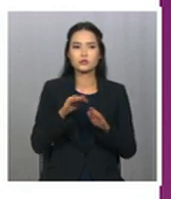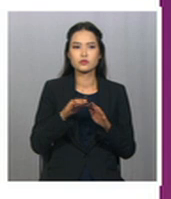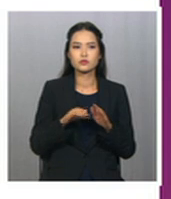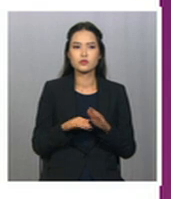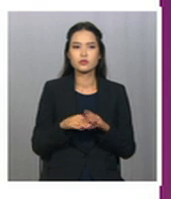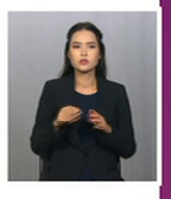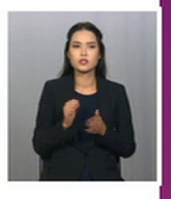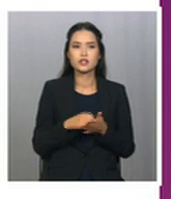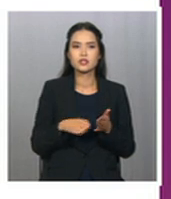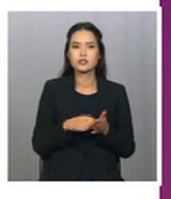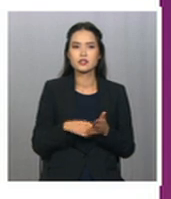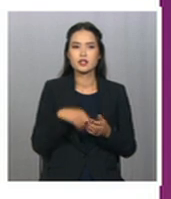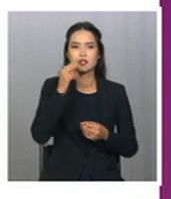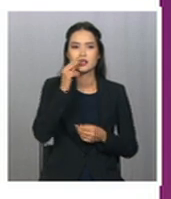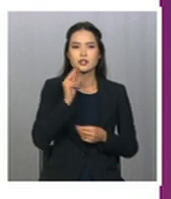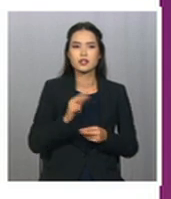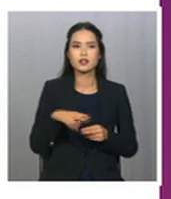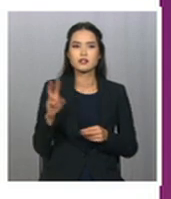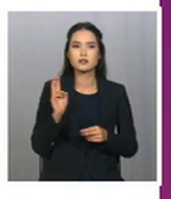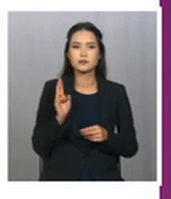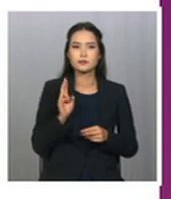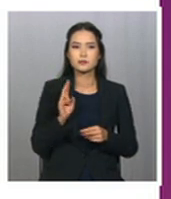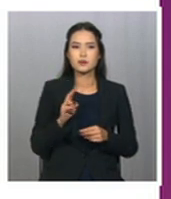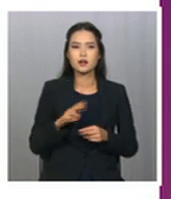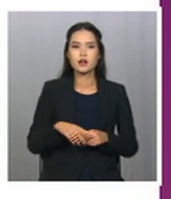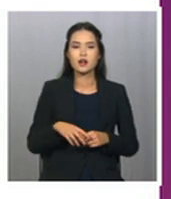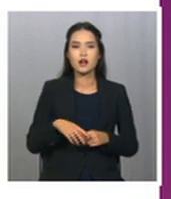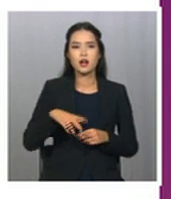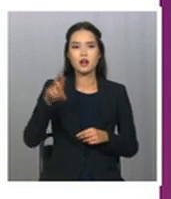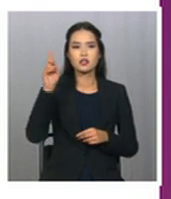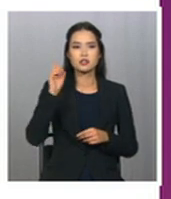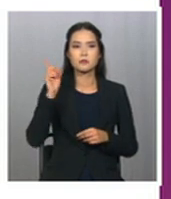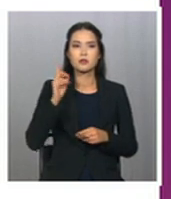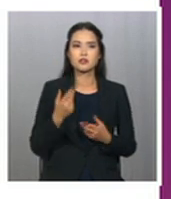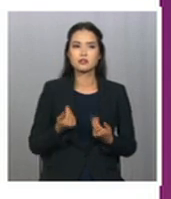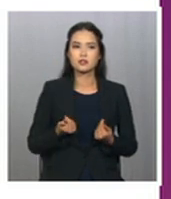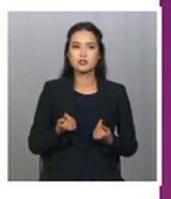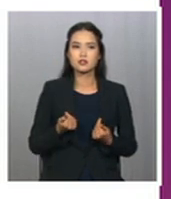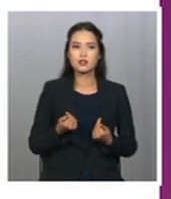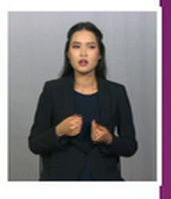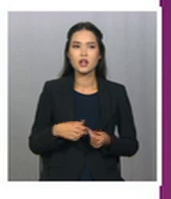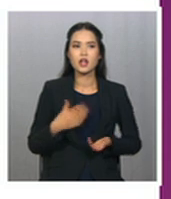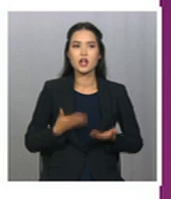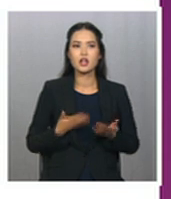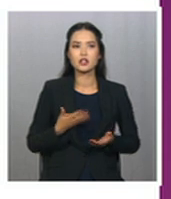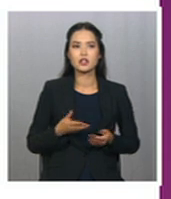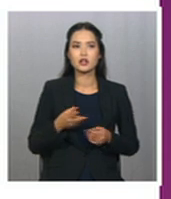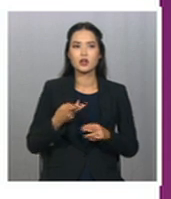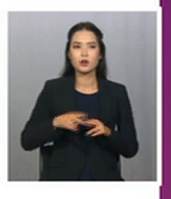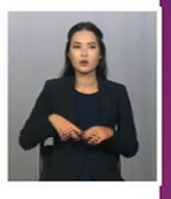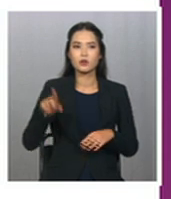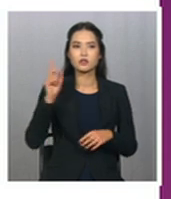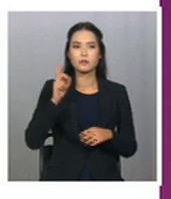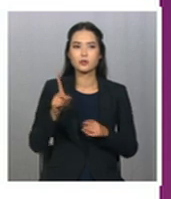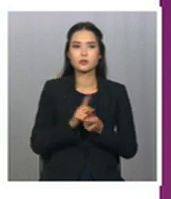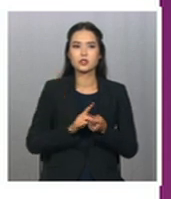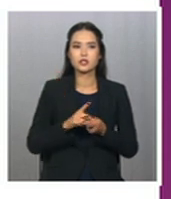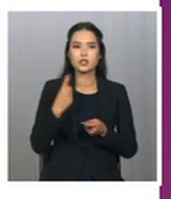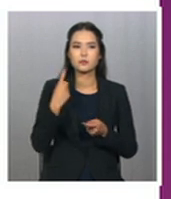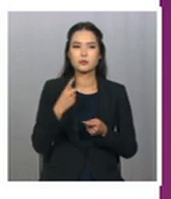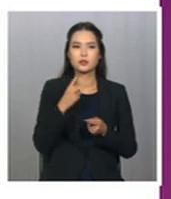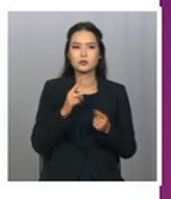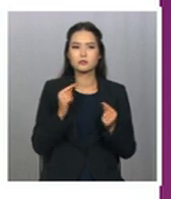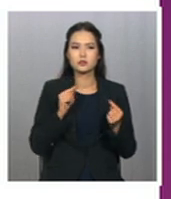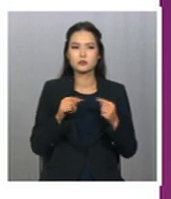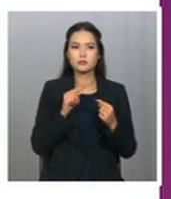неліктен? Кінәлігім? Заман ба? Әлде сол заманды өзгертетін, бір-біріне